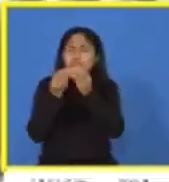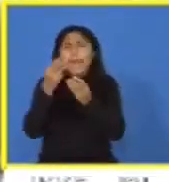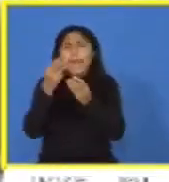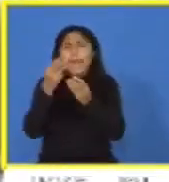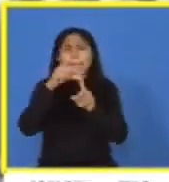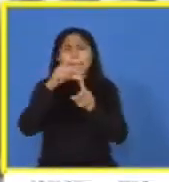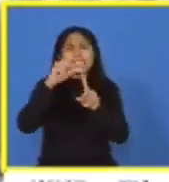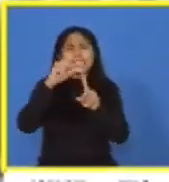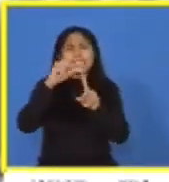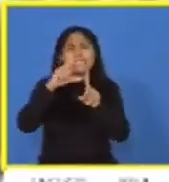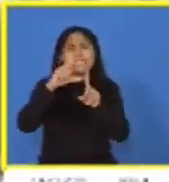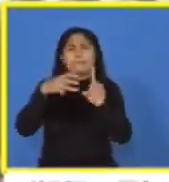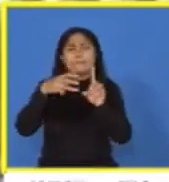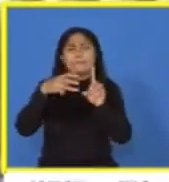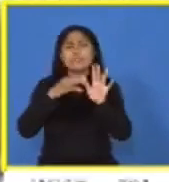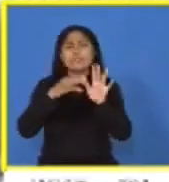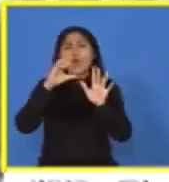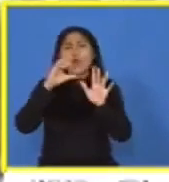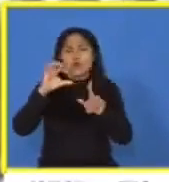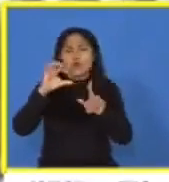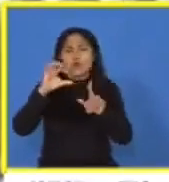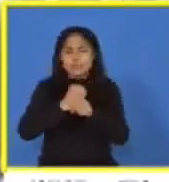hitungan statistik, manakala